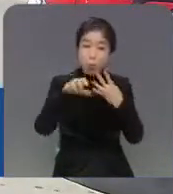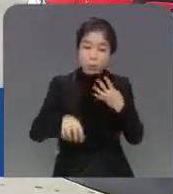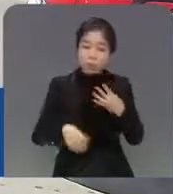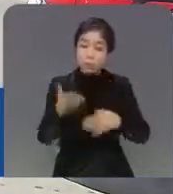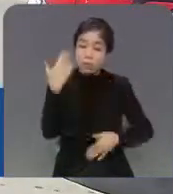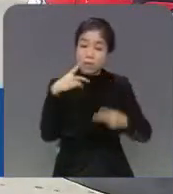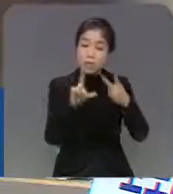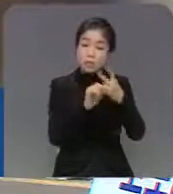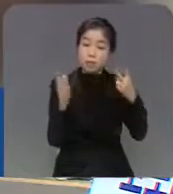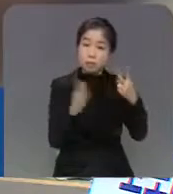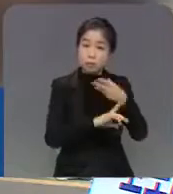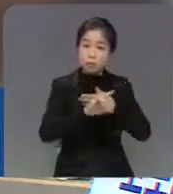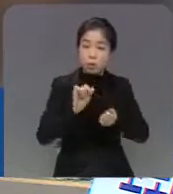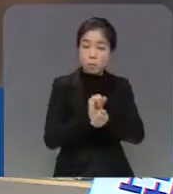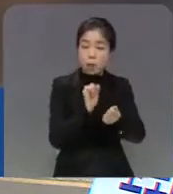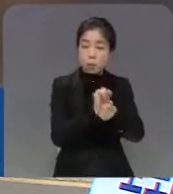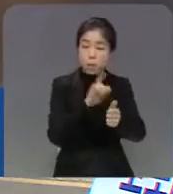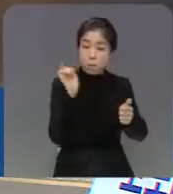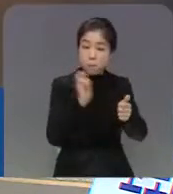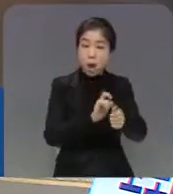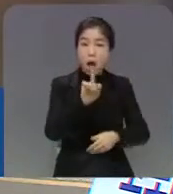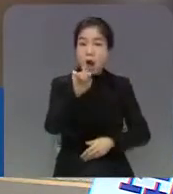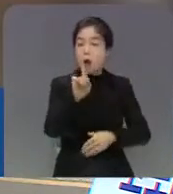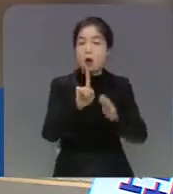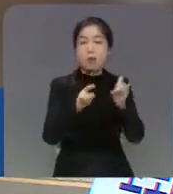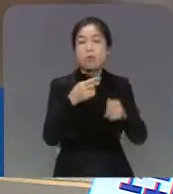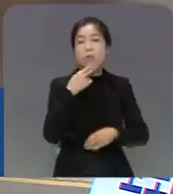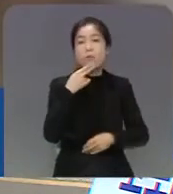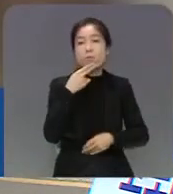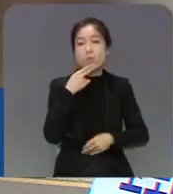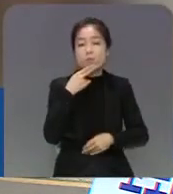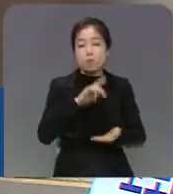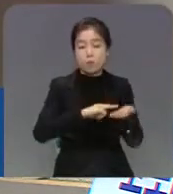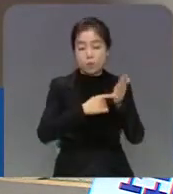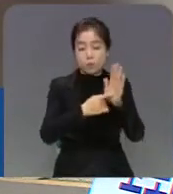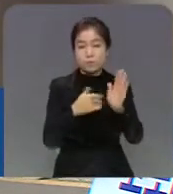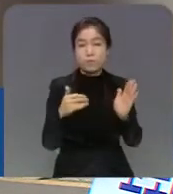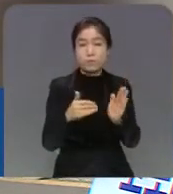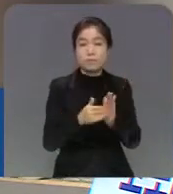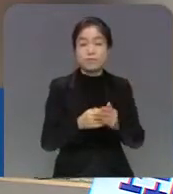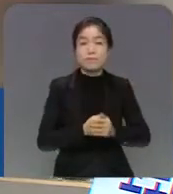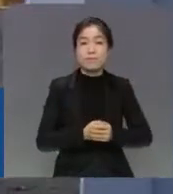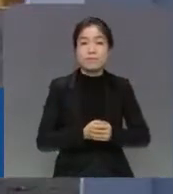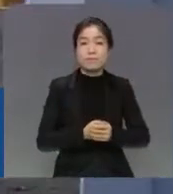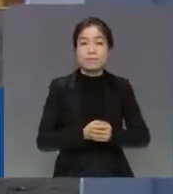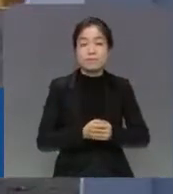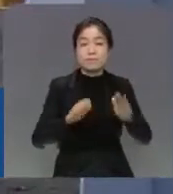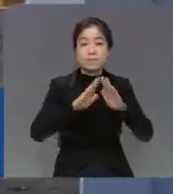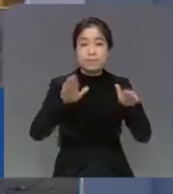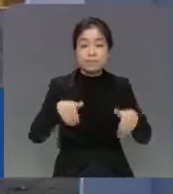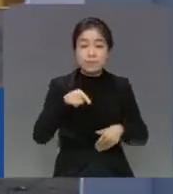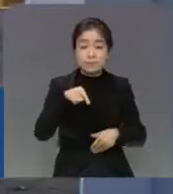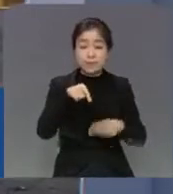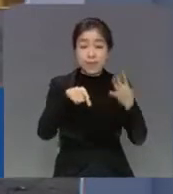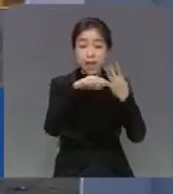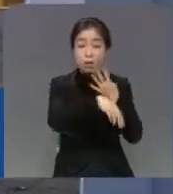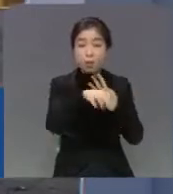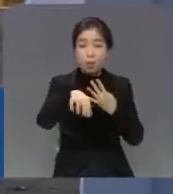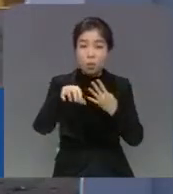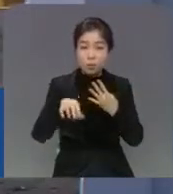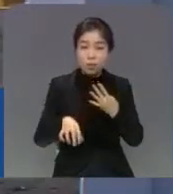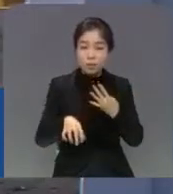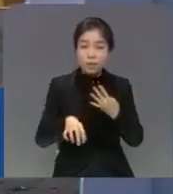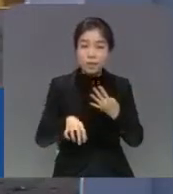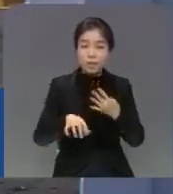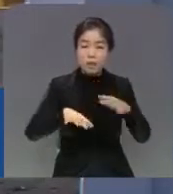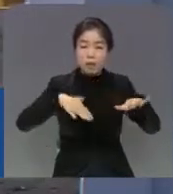지난 2월부터 지역 감염 확진자가 단 한 명도 나오지 않은 것으로 집계됐습니다. 전라남도는 해당 지역의 경우